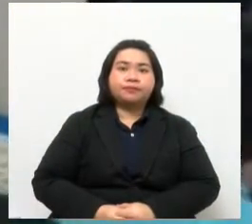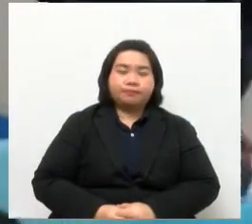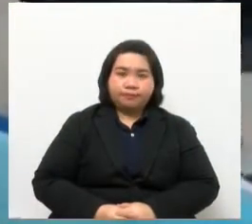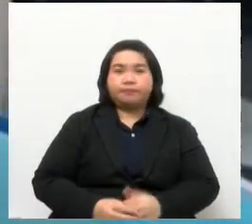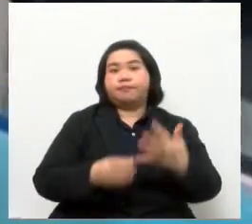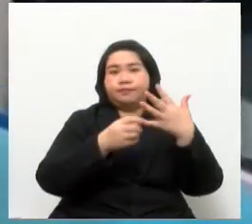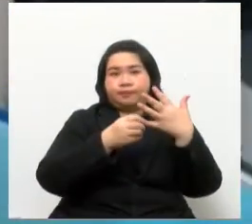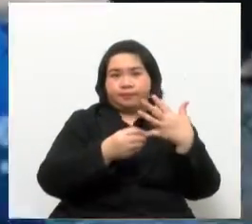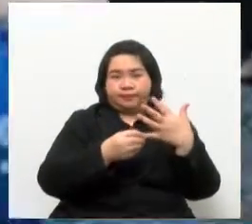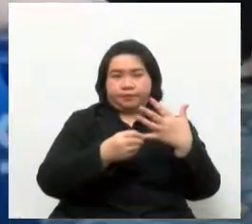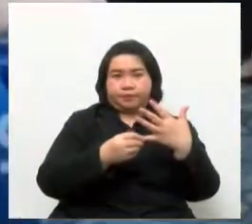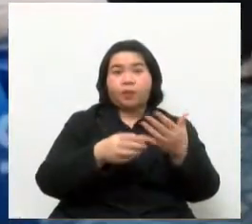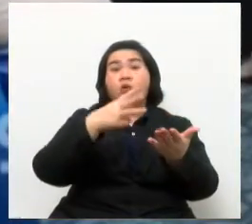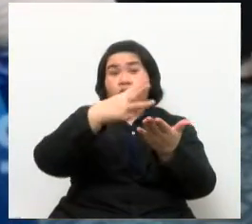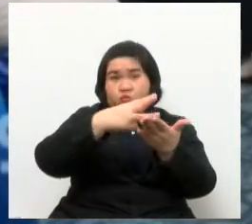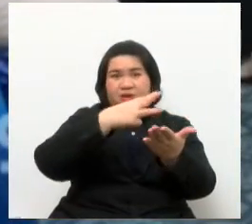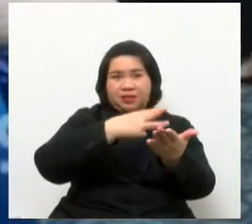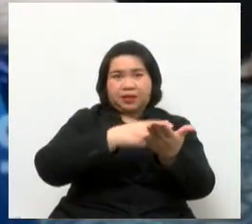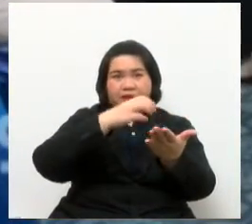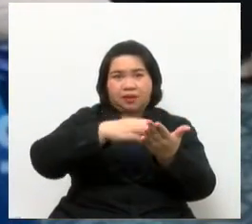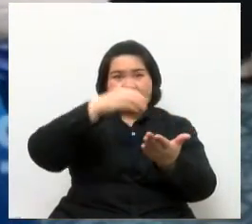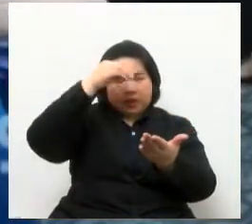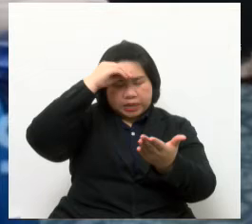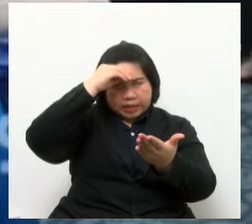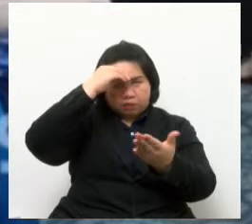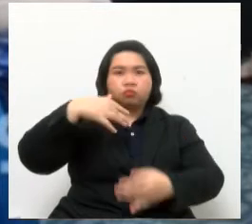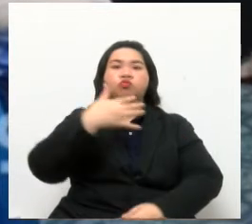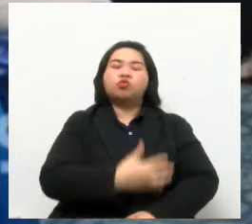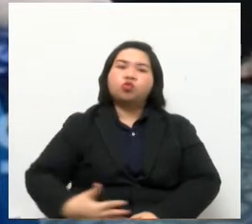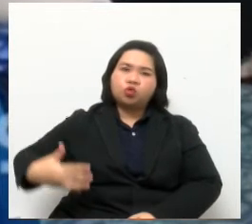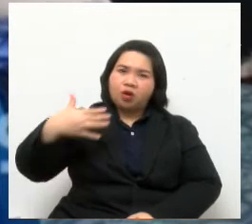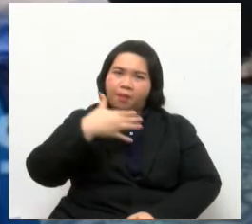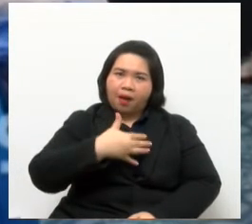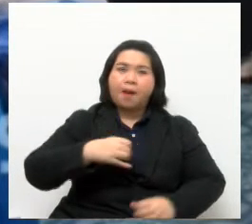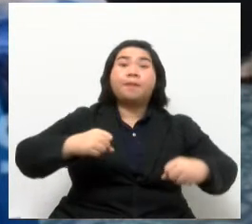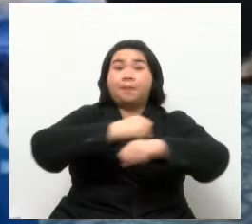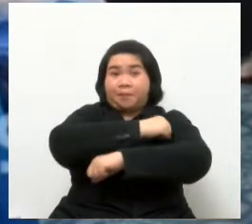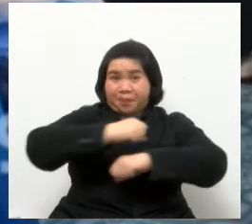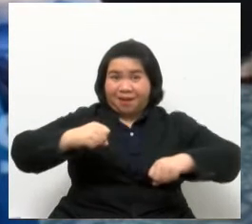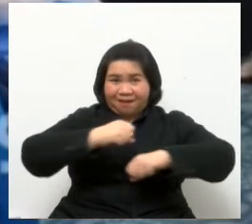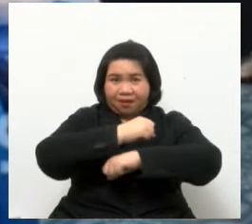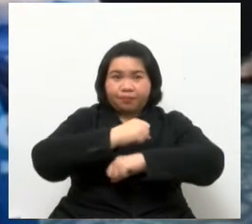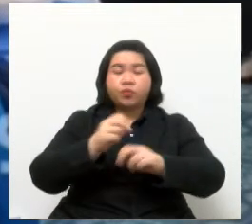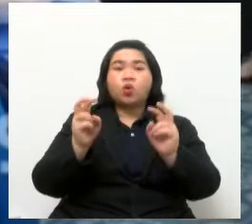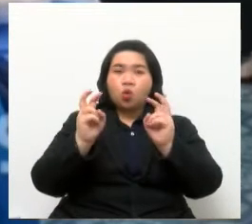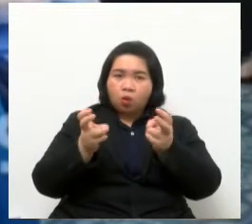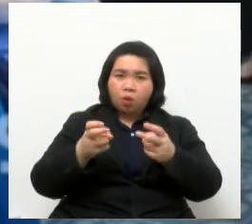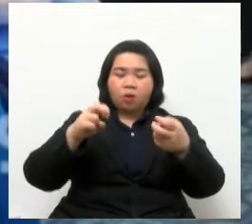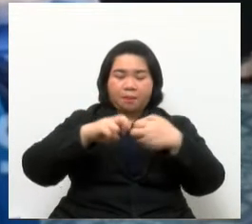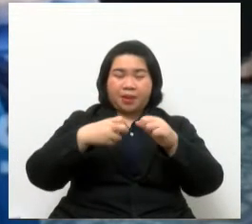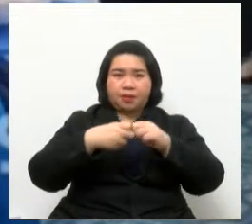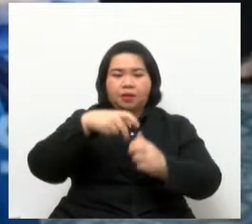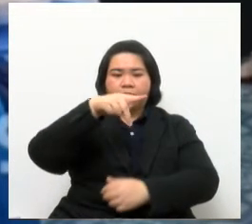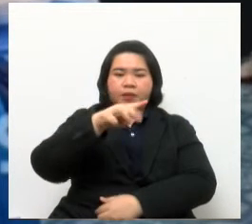5. กลุ่มสาระการเรียนรู้วิชาสุขศึกษาและพละศึกษาเรื่องผลกระทบ